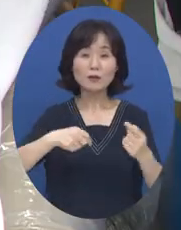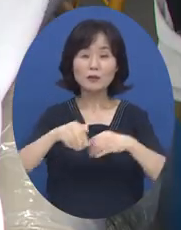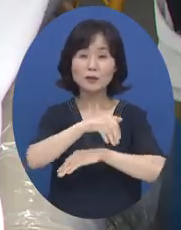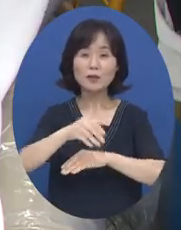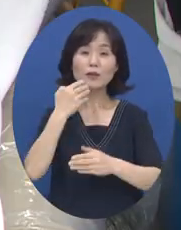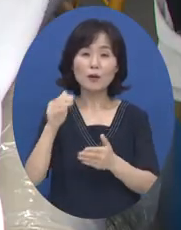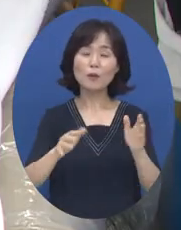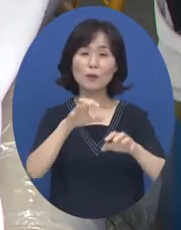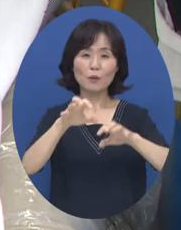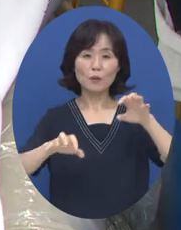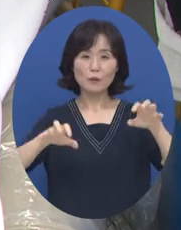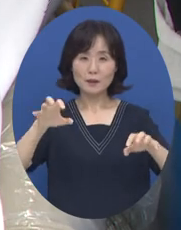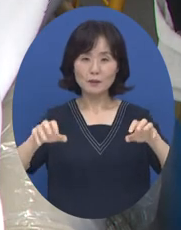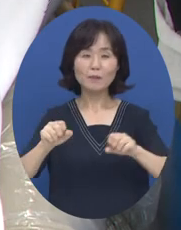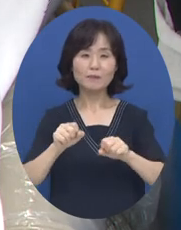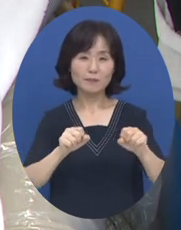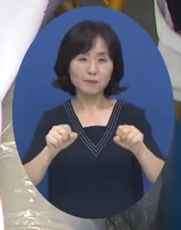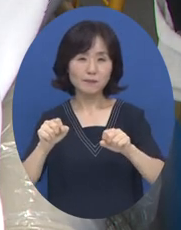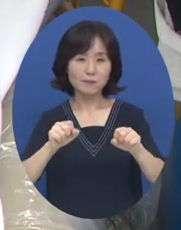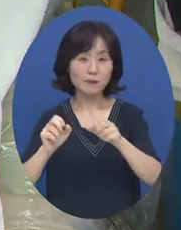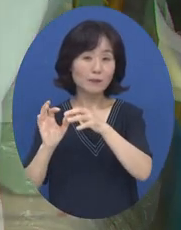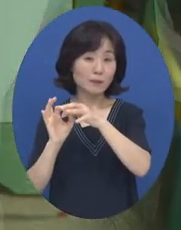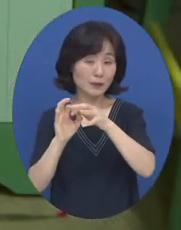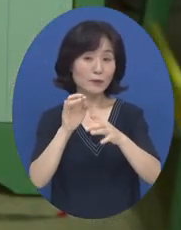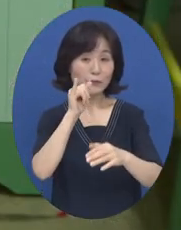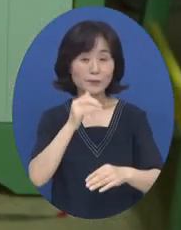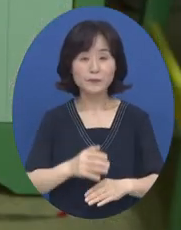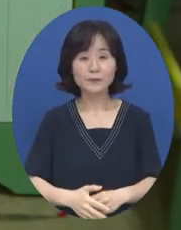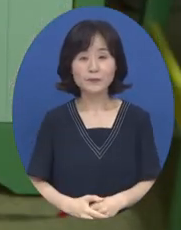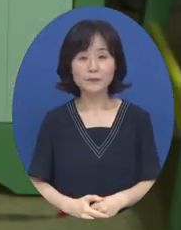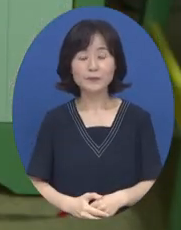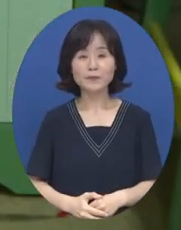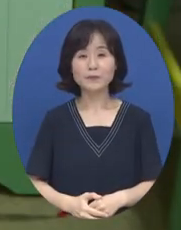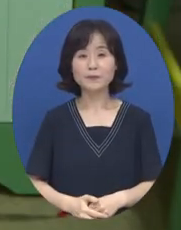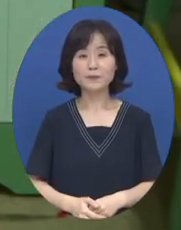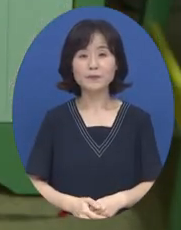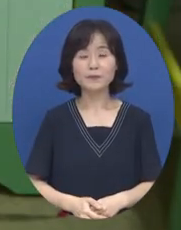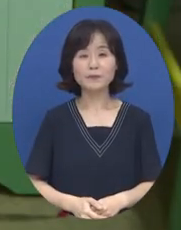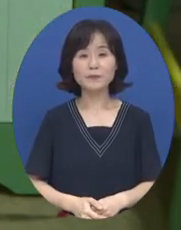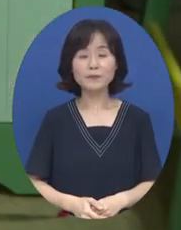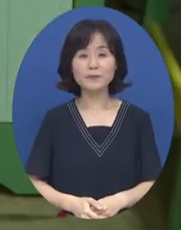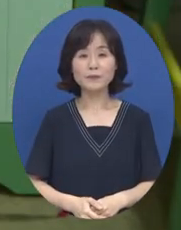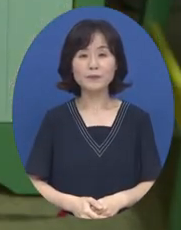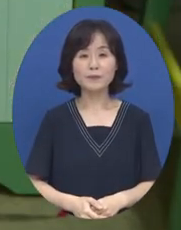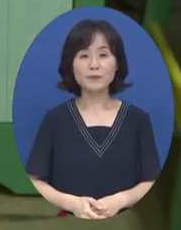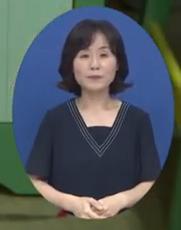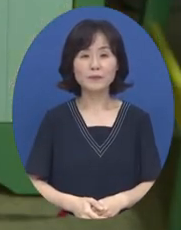곳곳에서 의미 있게 이어지고 있습니다. 경기지TV 최지연입니다.